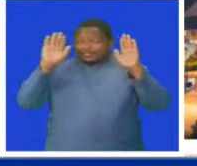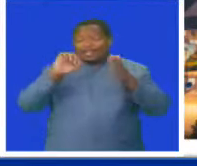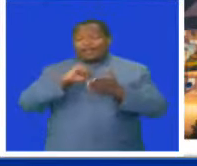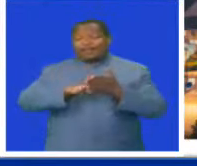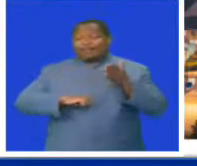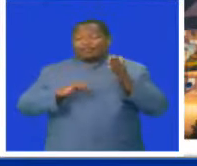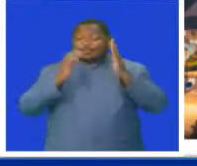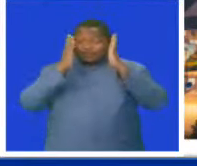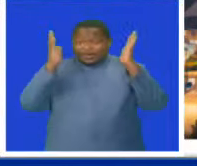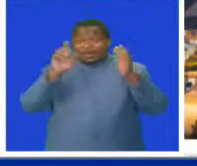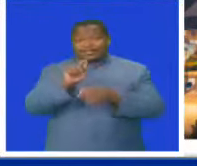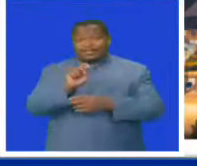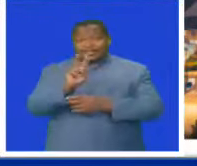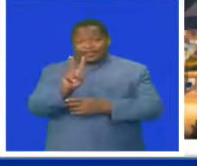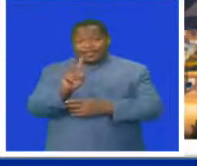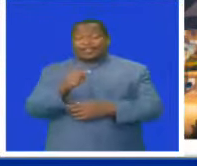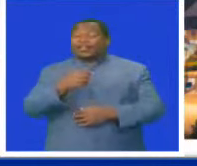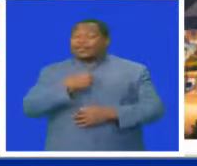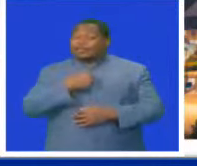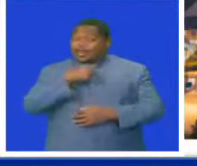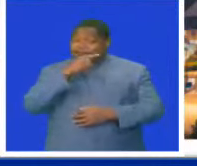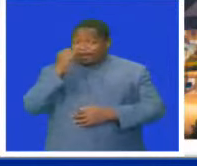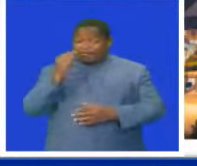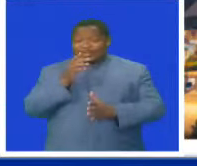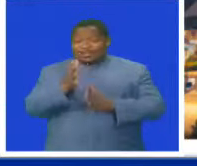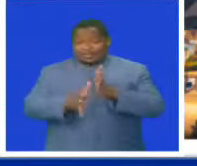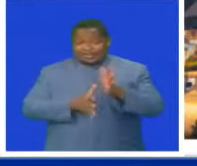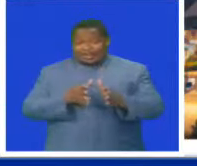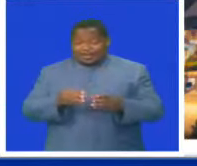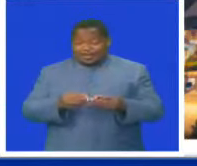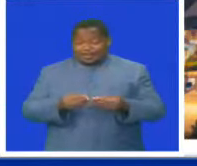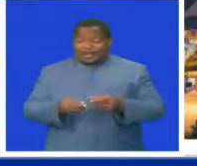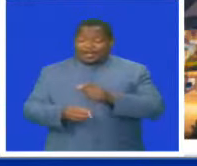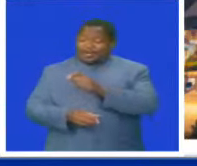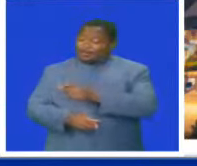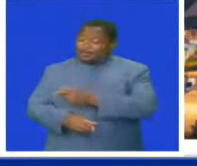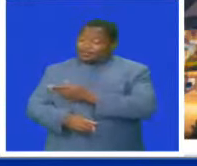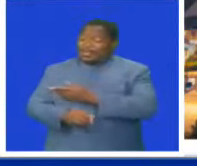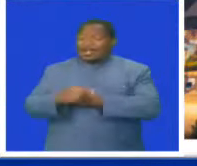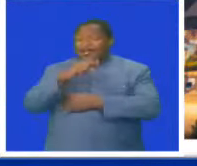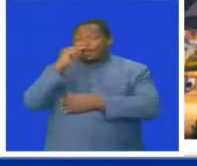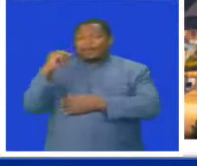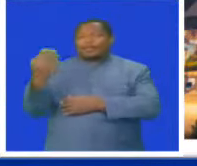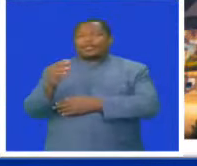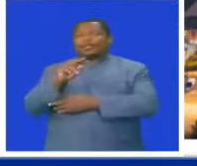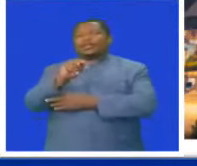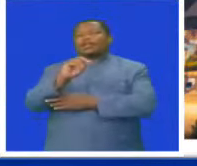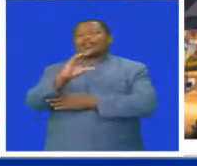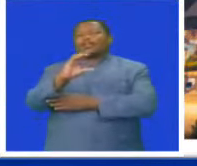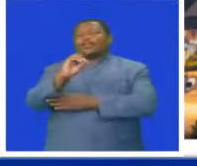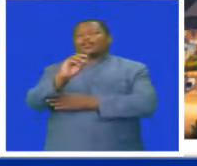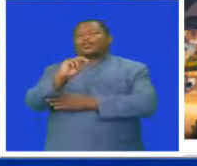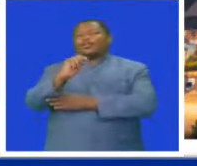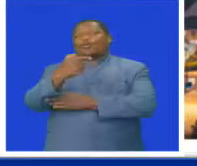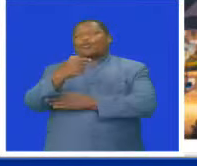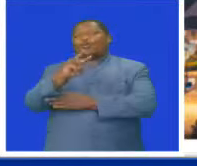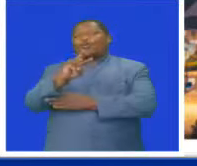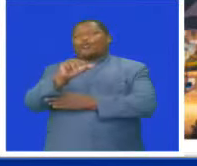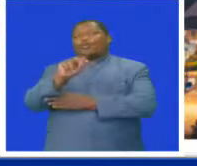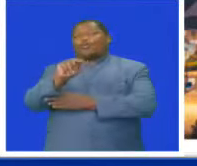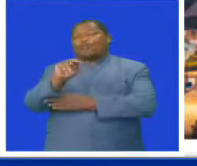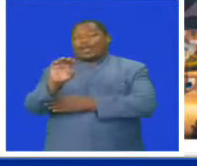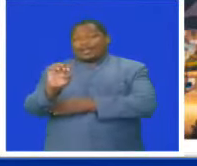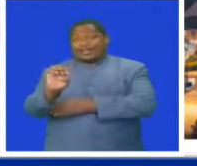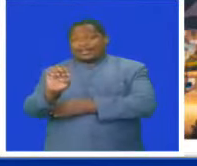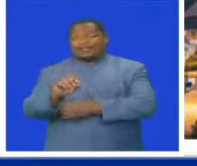wetitfombe yeswatini TV sibuko samaswati libito lami ngingusani boy ngokancongane angihambi ngedwa nginambonga wakadube asingene